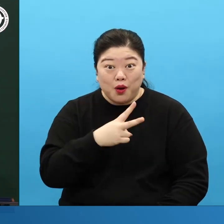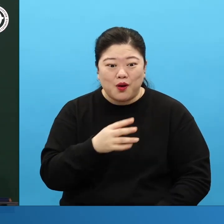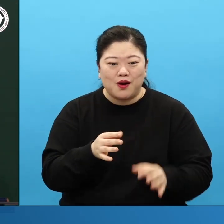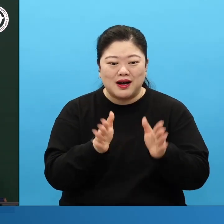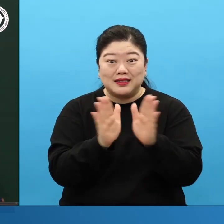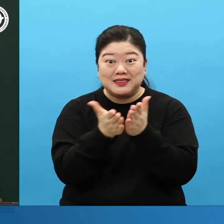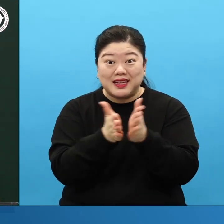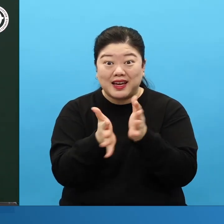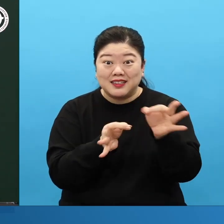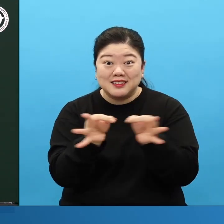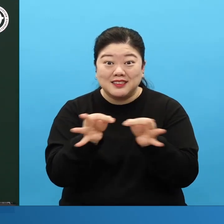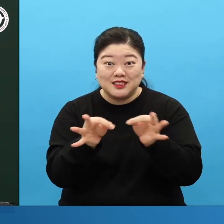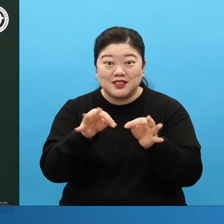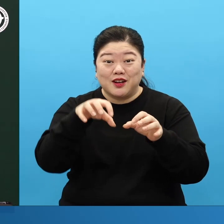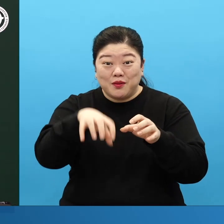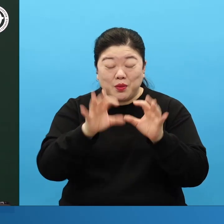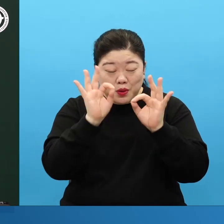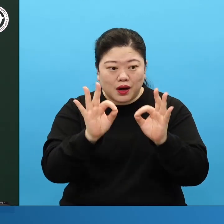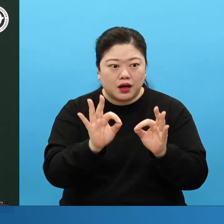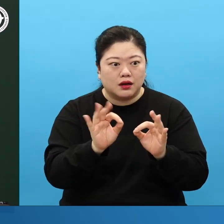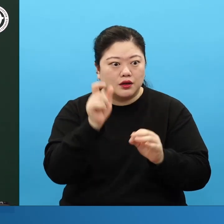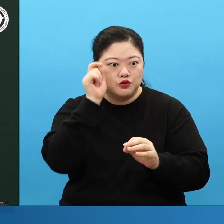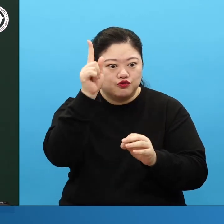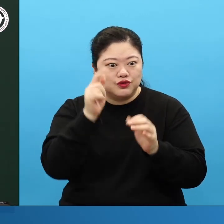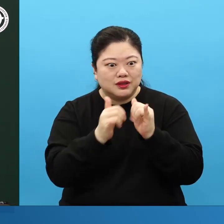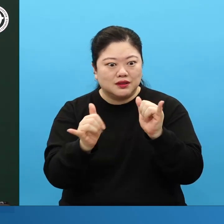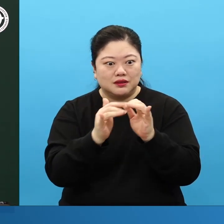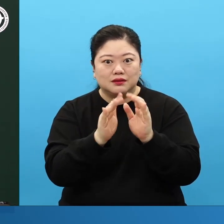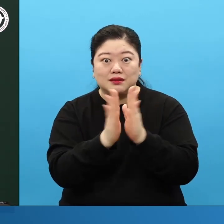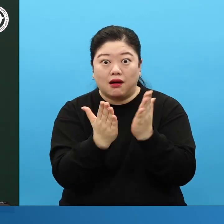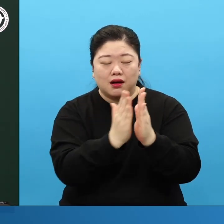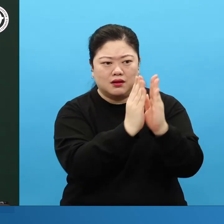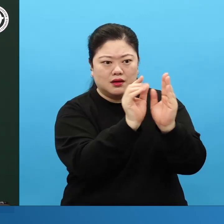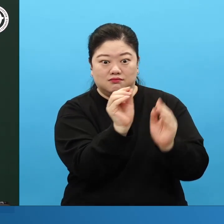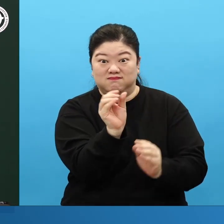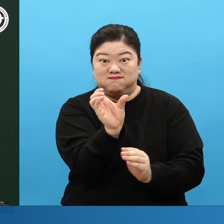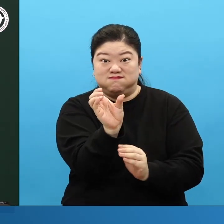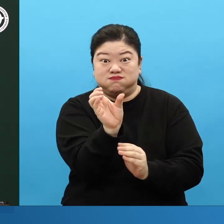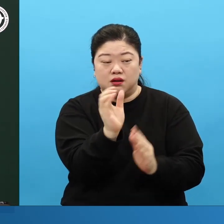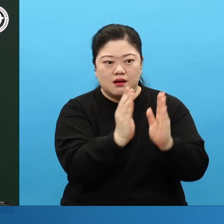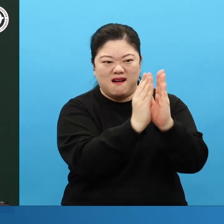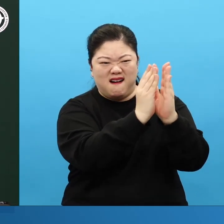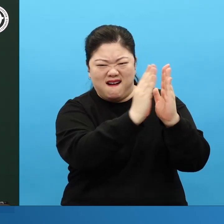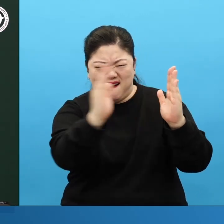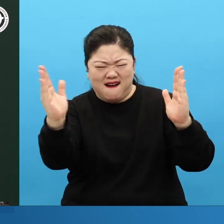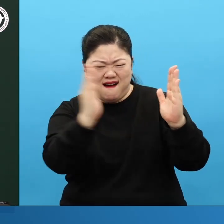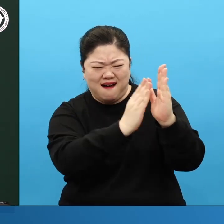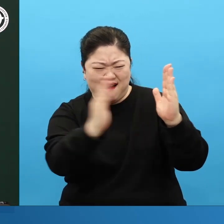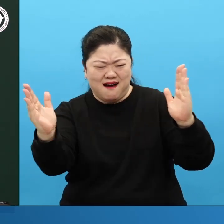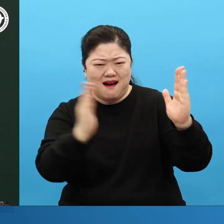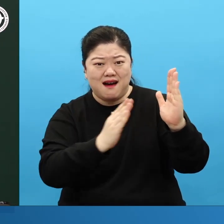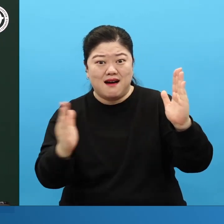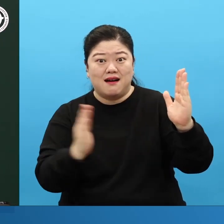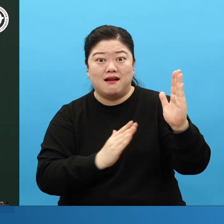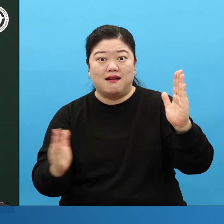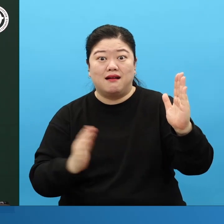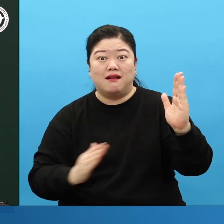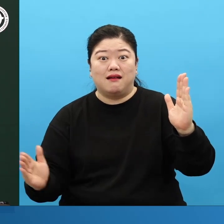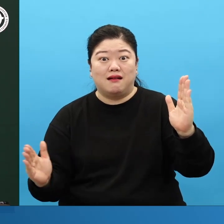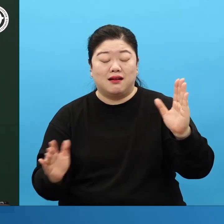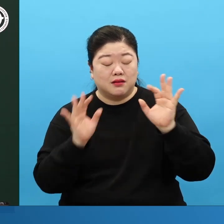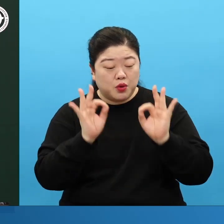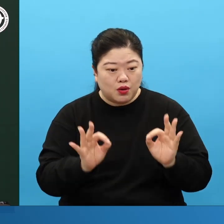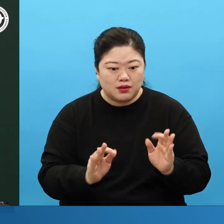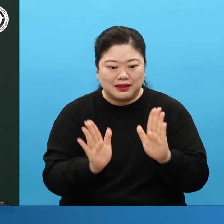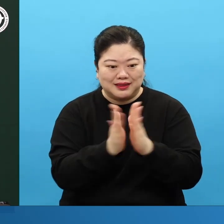Y afortunadamente en las librerías habían libros que reúnen a todas estas personas. 두꺼운 책인데 한 사람을 한 바닥에만 딱 서는 거예요. Es un libro bastante